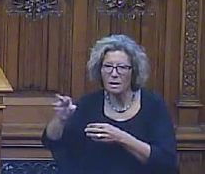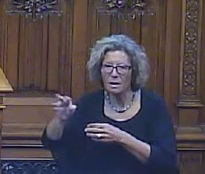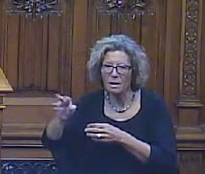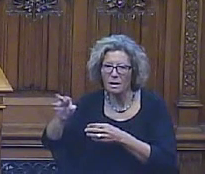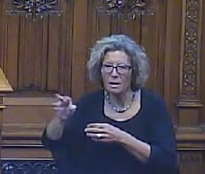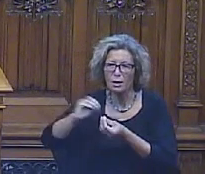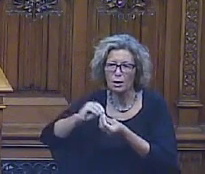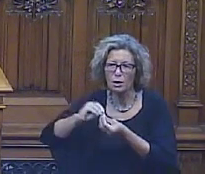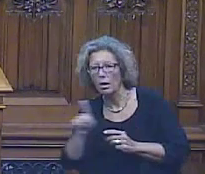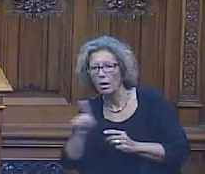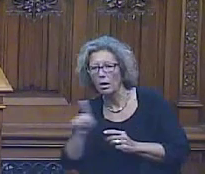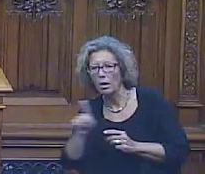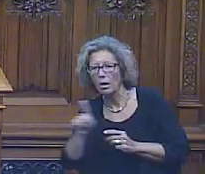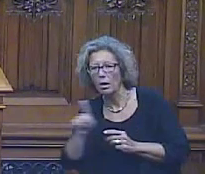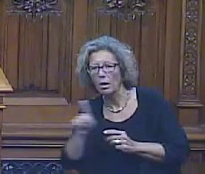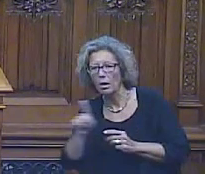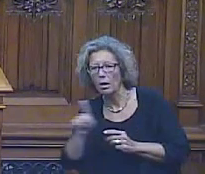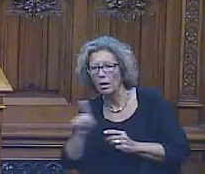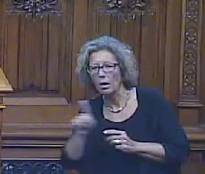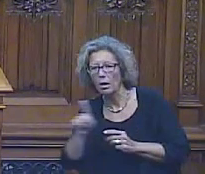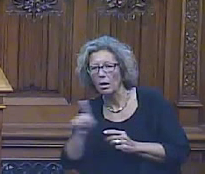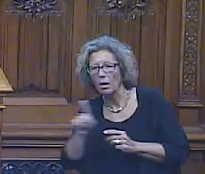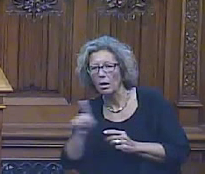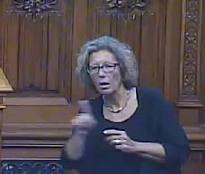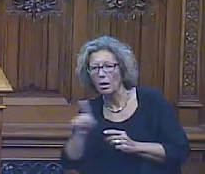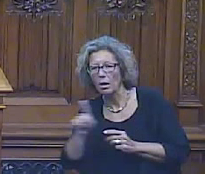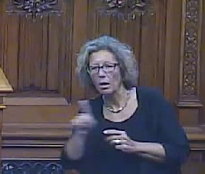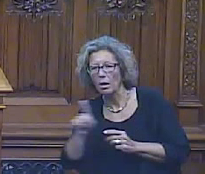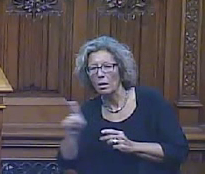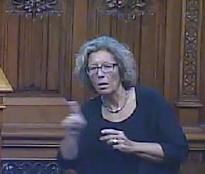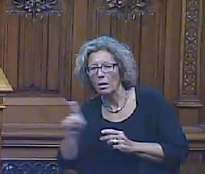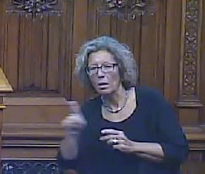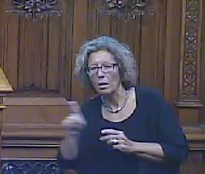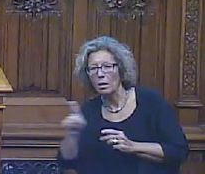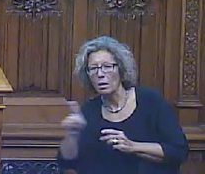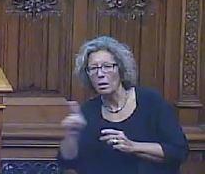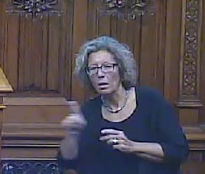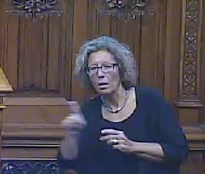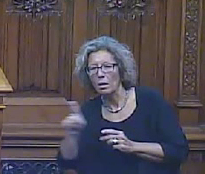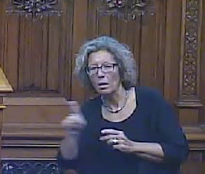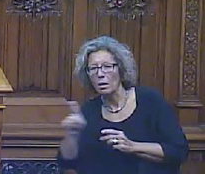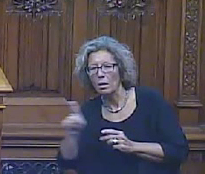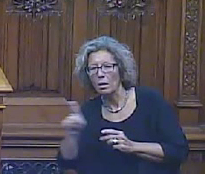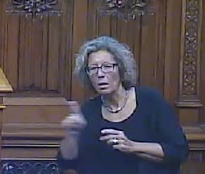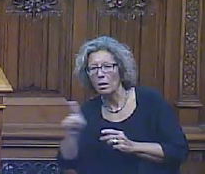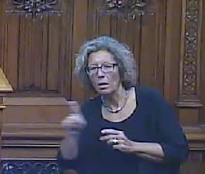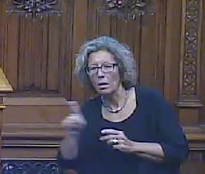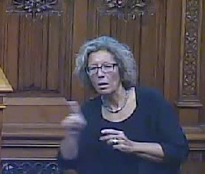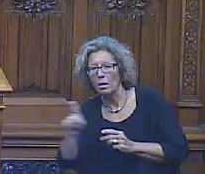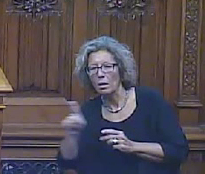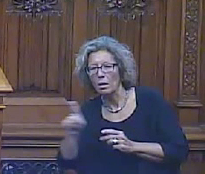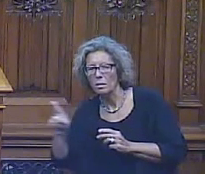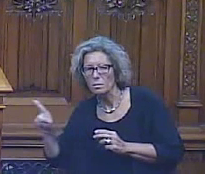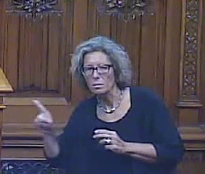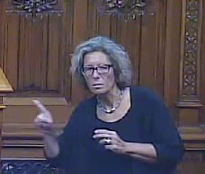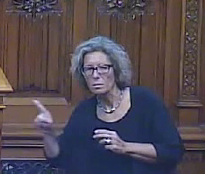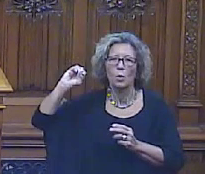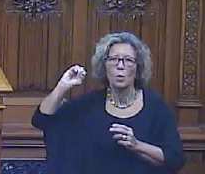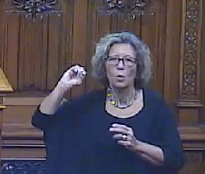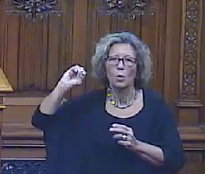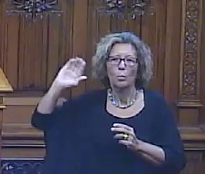hält, damit wir noch genügend Lebensmittel und Wasser holen können. Es ist bis zu